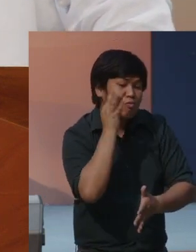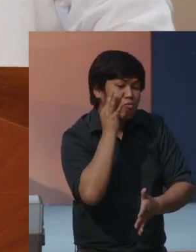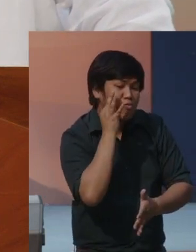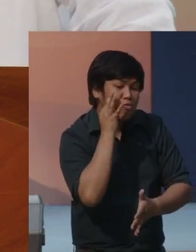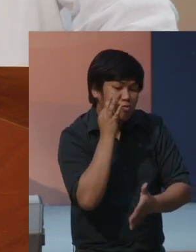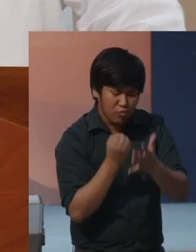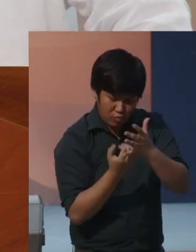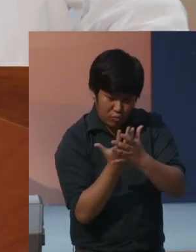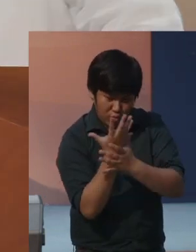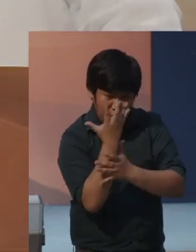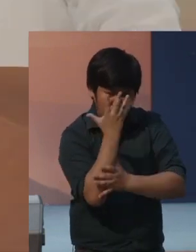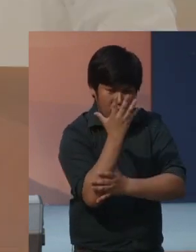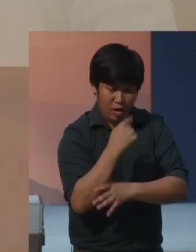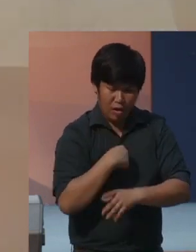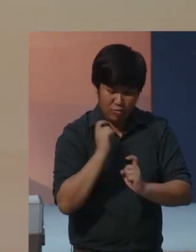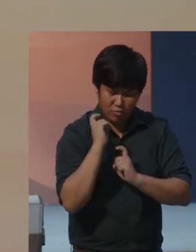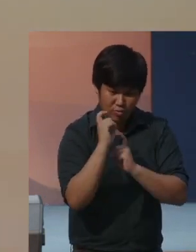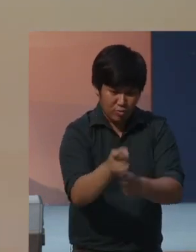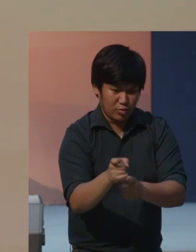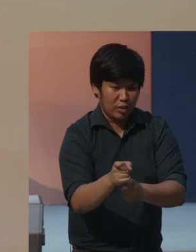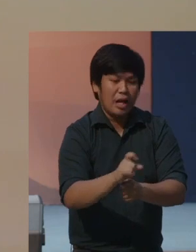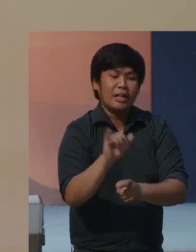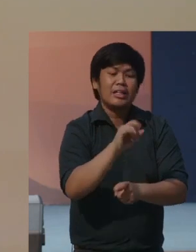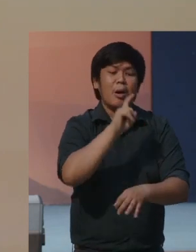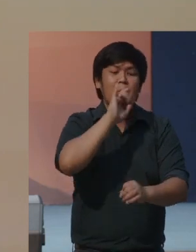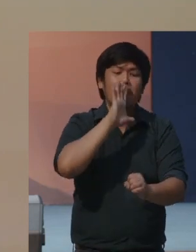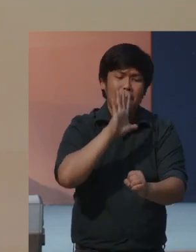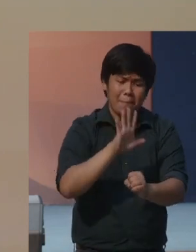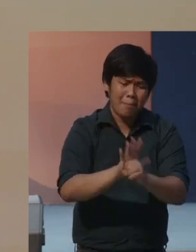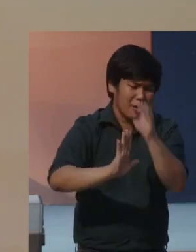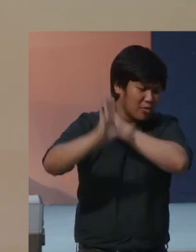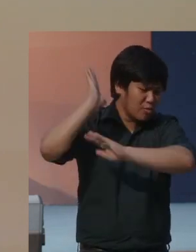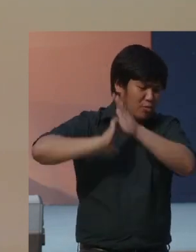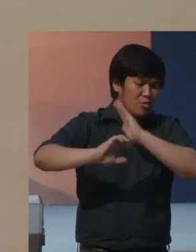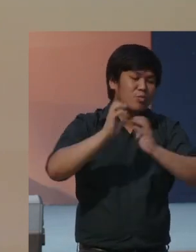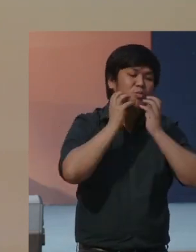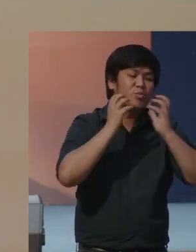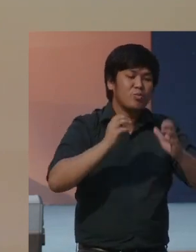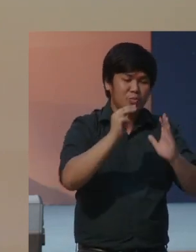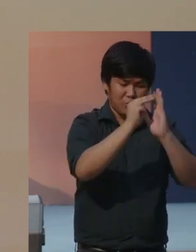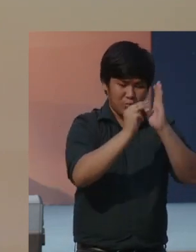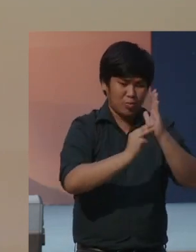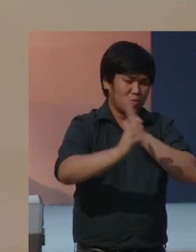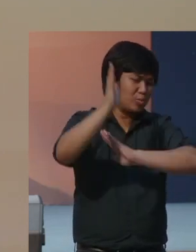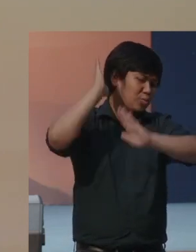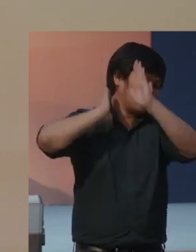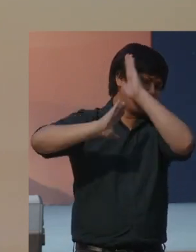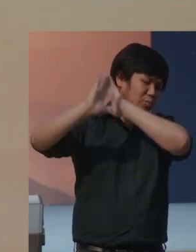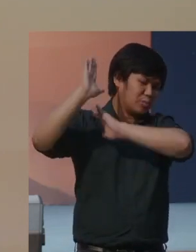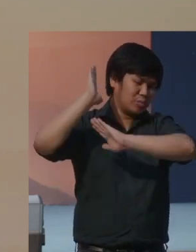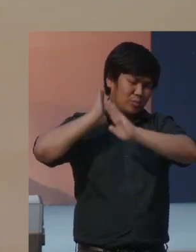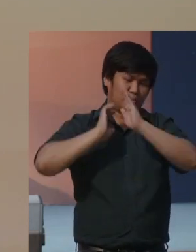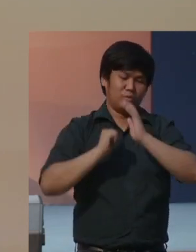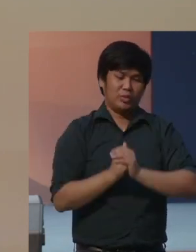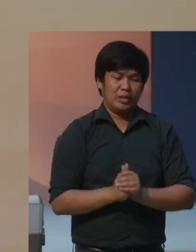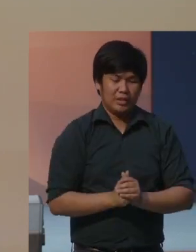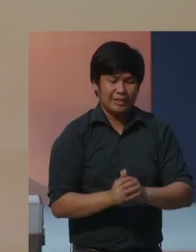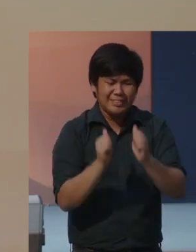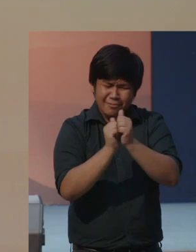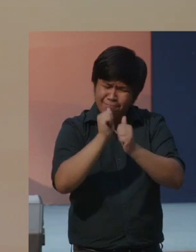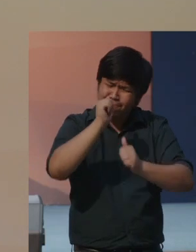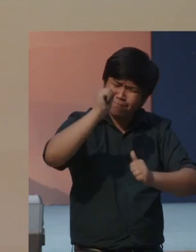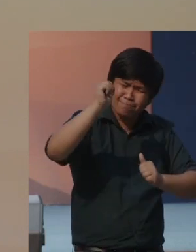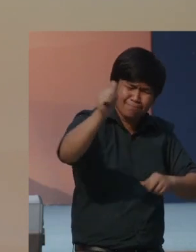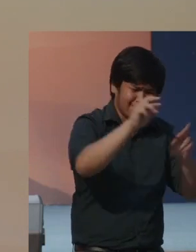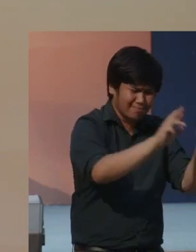upon, I have given to you, just as I promised to Moses. From the wilderness and this Lebanon, as far as the great